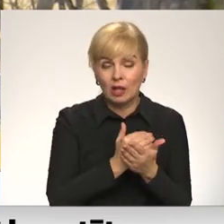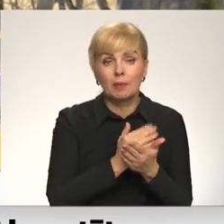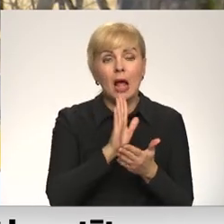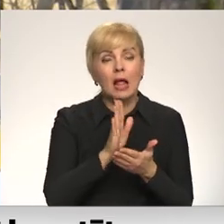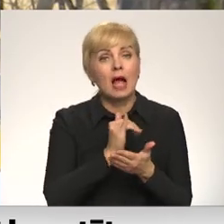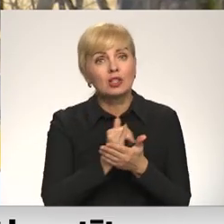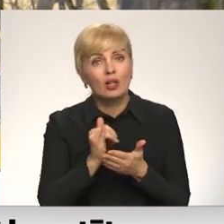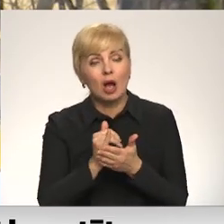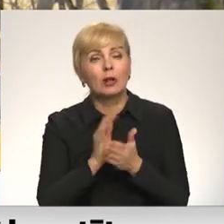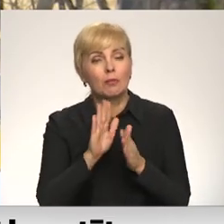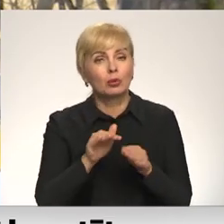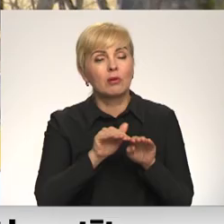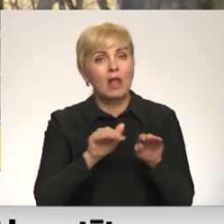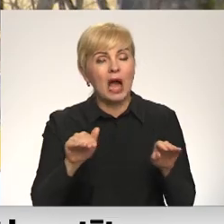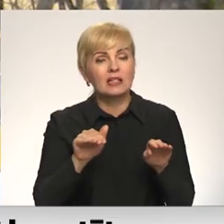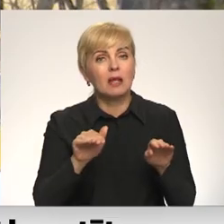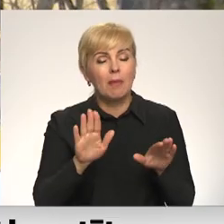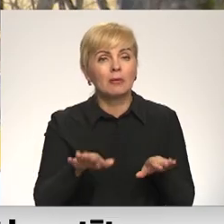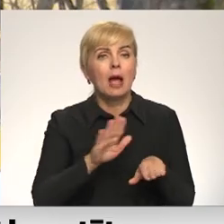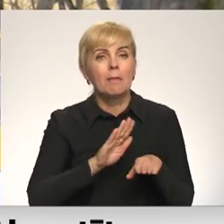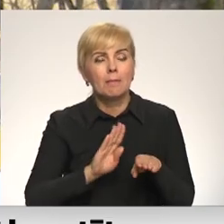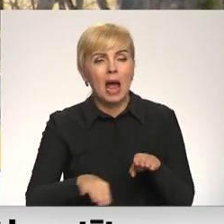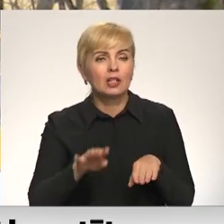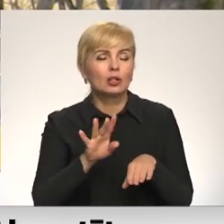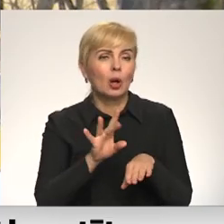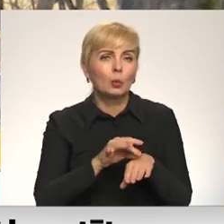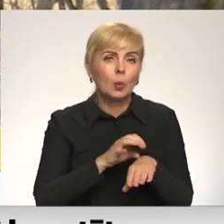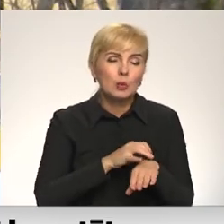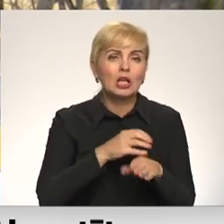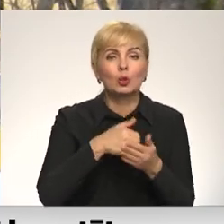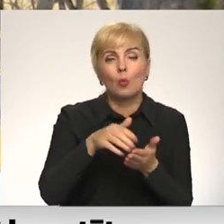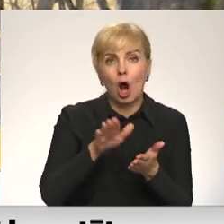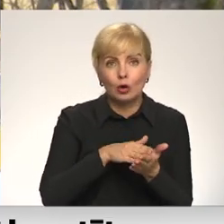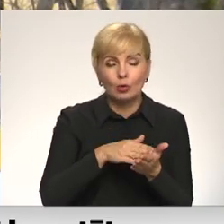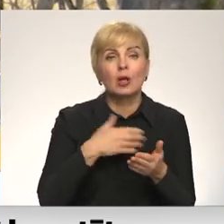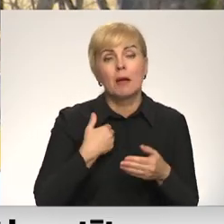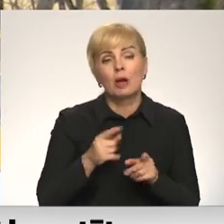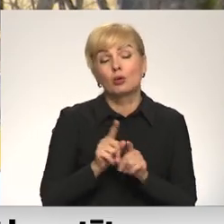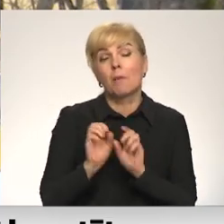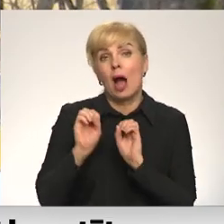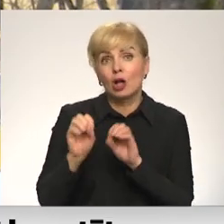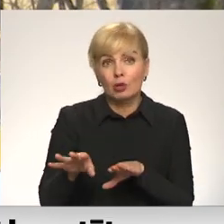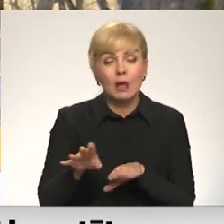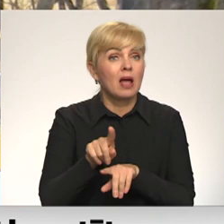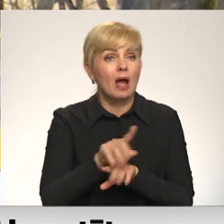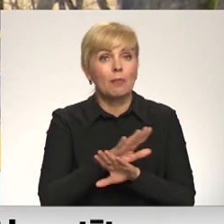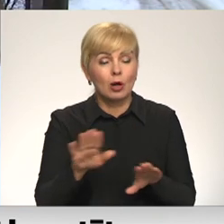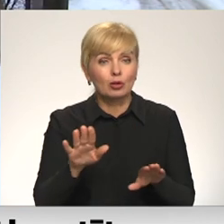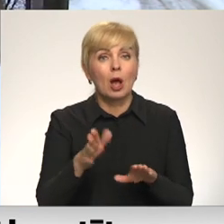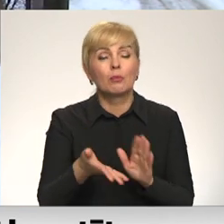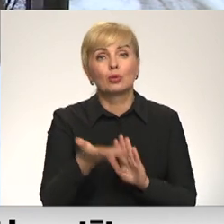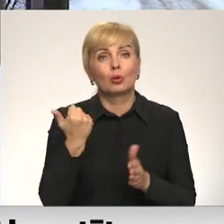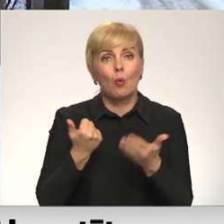sakūpta uz taisna pamata bez rūsas nokrosota, tad mēs jau atstosim, ja tā nebūs, tad tiks